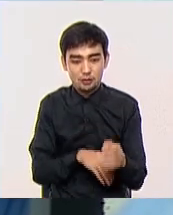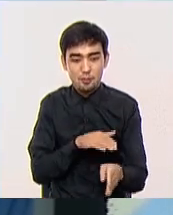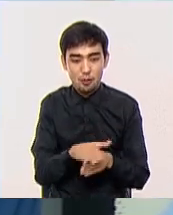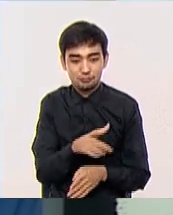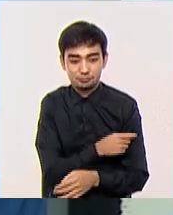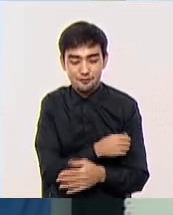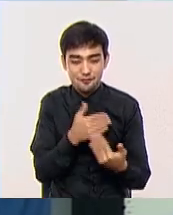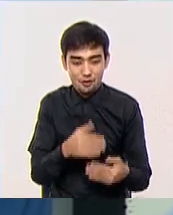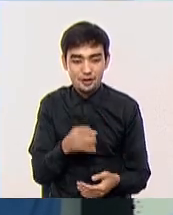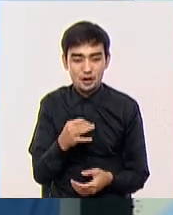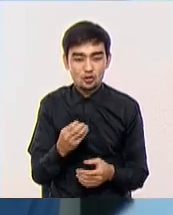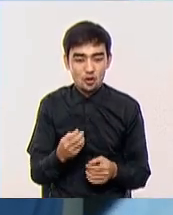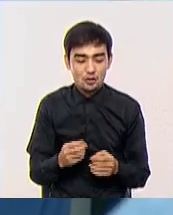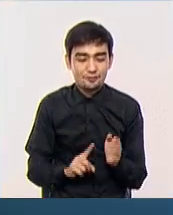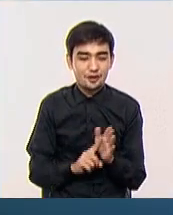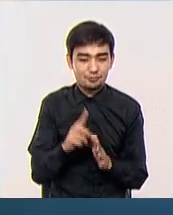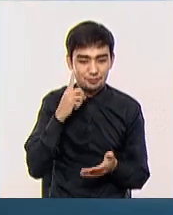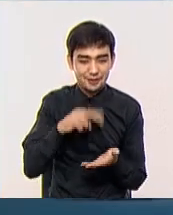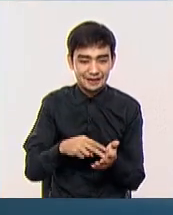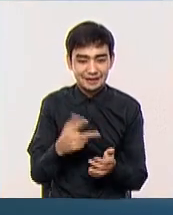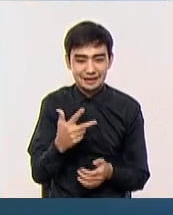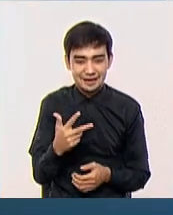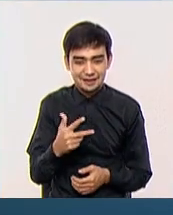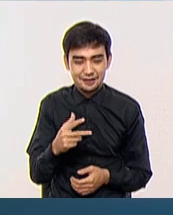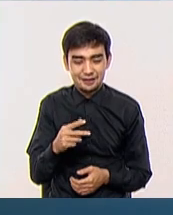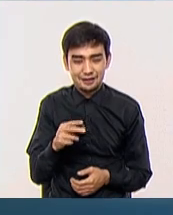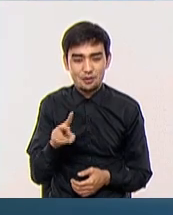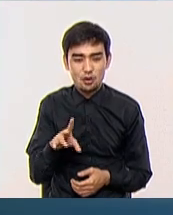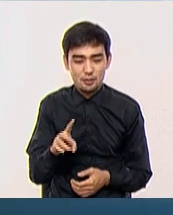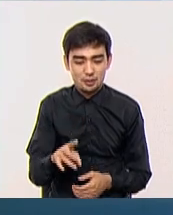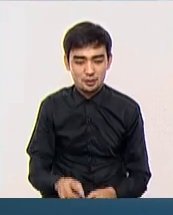полного курса вакцинации планируется начать с третьей декады ноября.